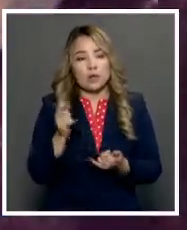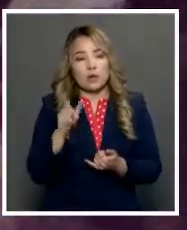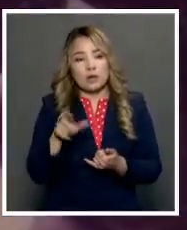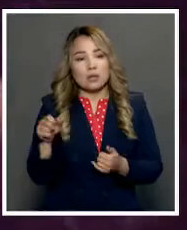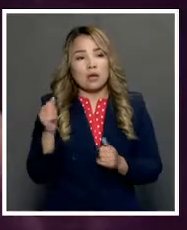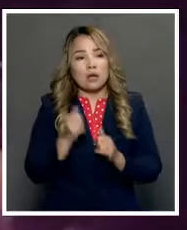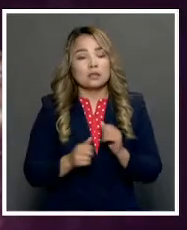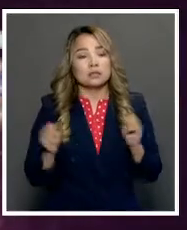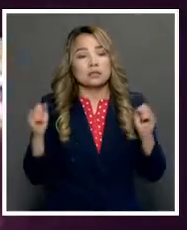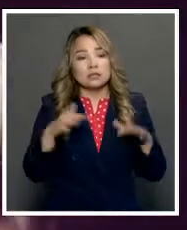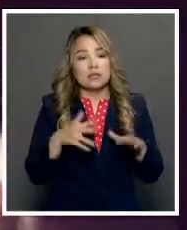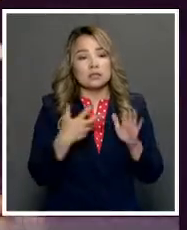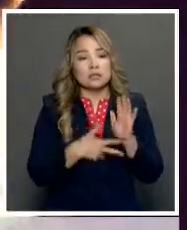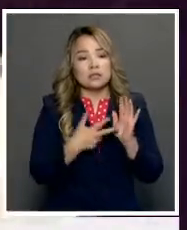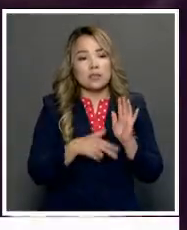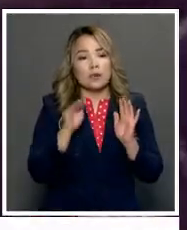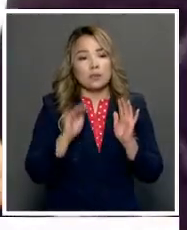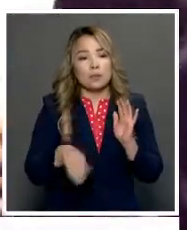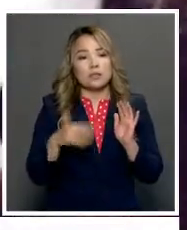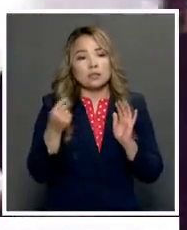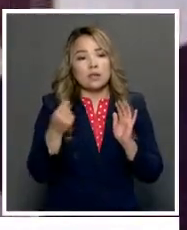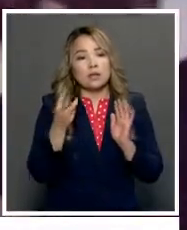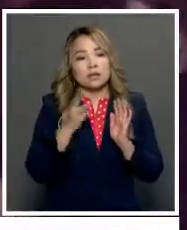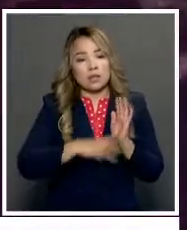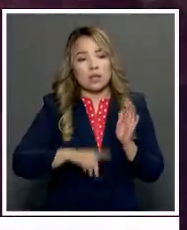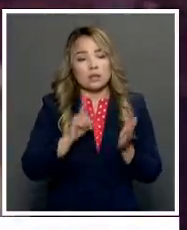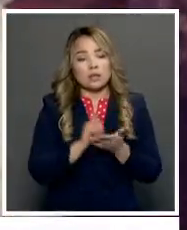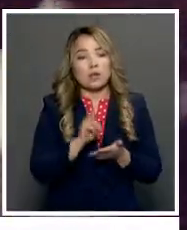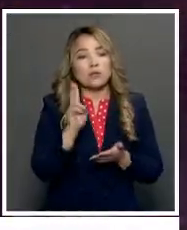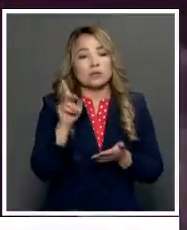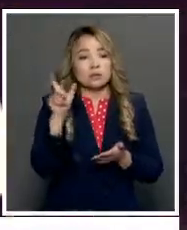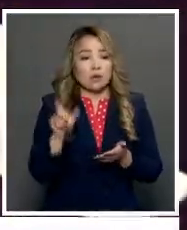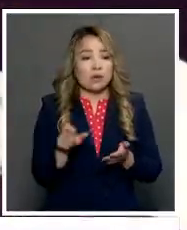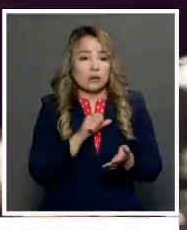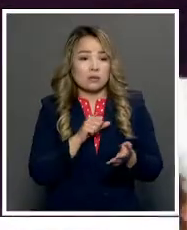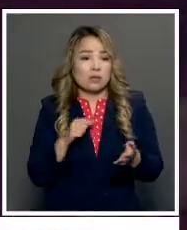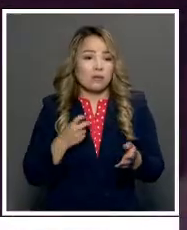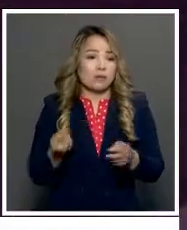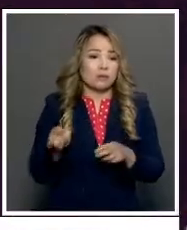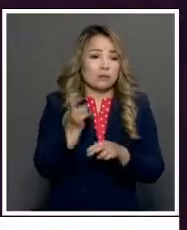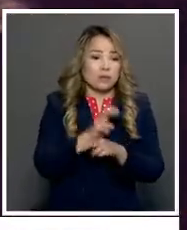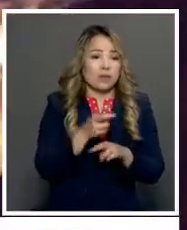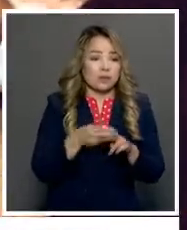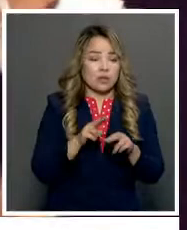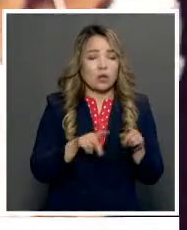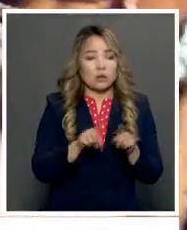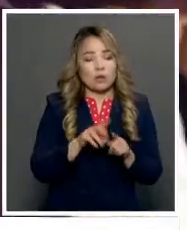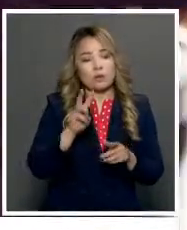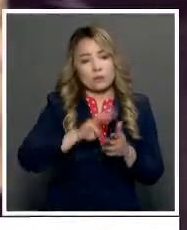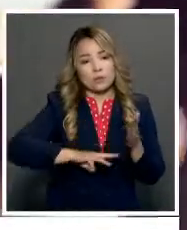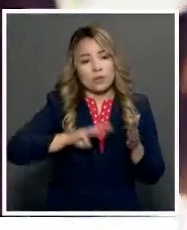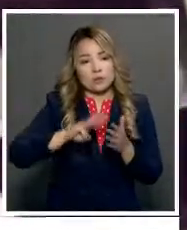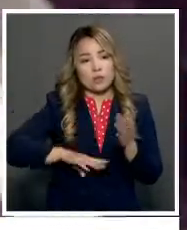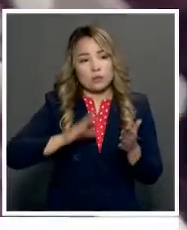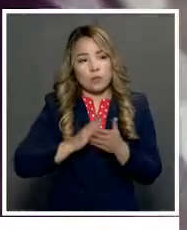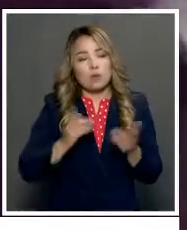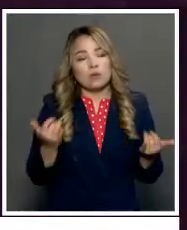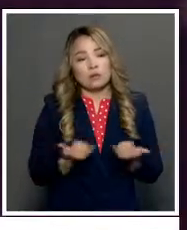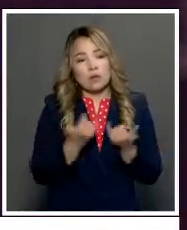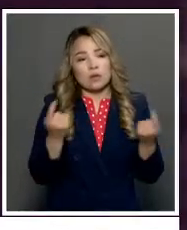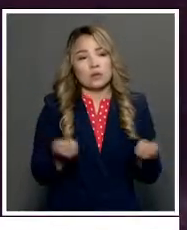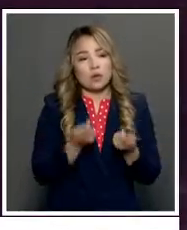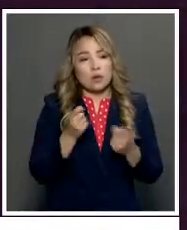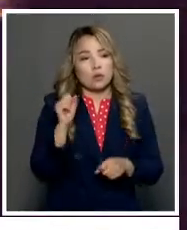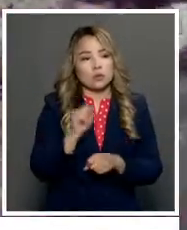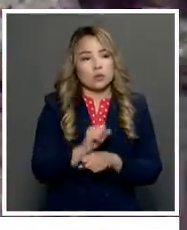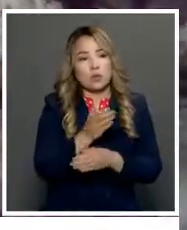барған әр тұрғынға 80 мың теңгеден айыппұл салынады. Жергілікті билік ақыры осындай қадамға баруды ұйғарды. Өйткені жиын той тоқтамай тұр.